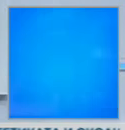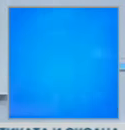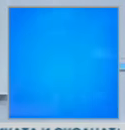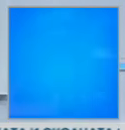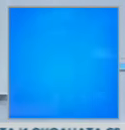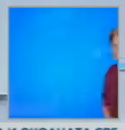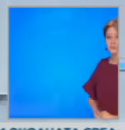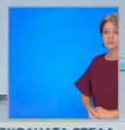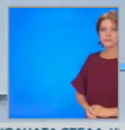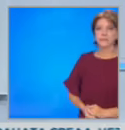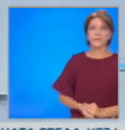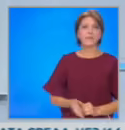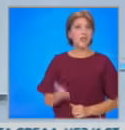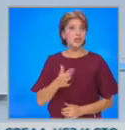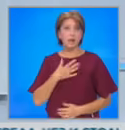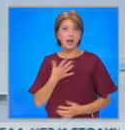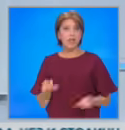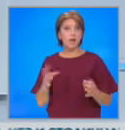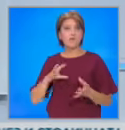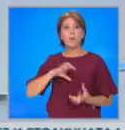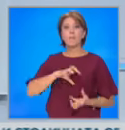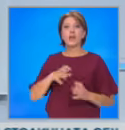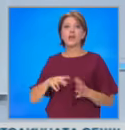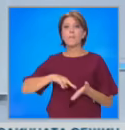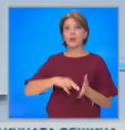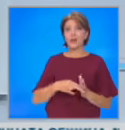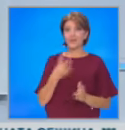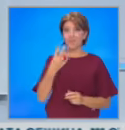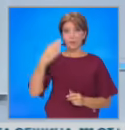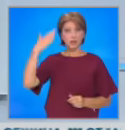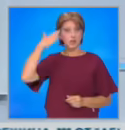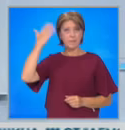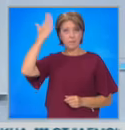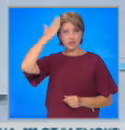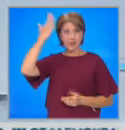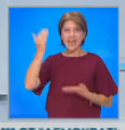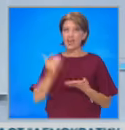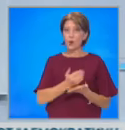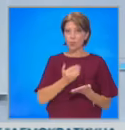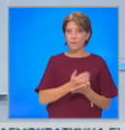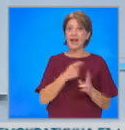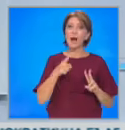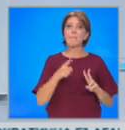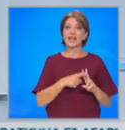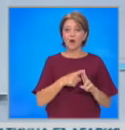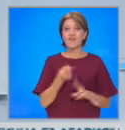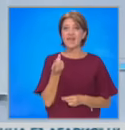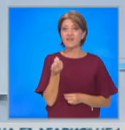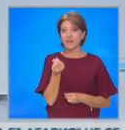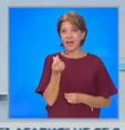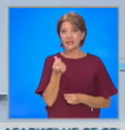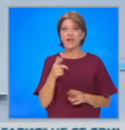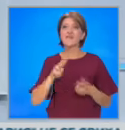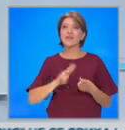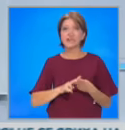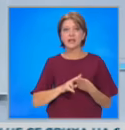Ще има ли нов политически проект? Двама от служебните министри, икономическият Кирил Петков и финансовият Асен Василев, не